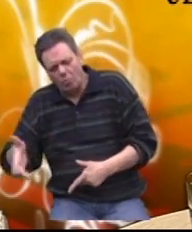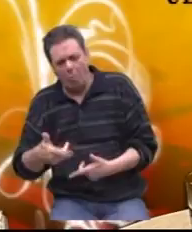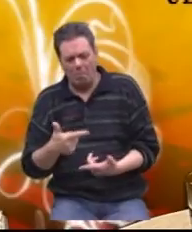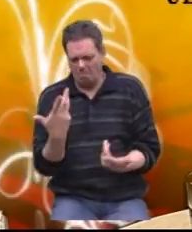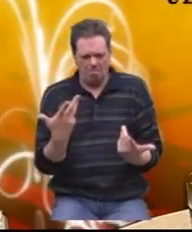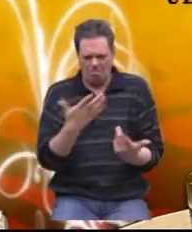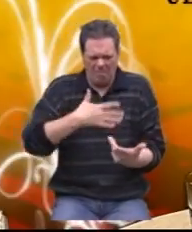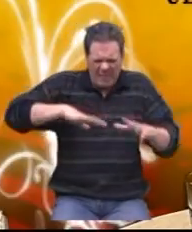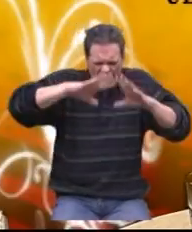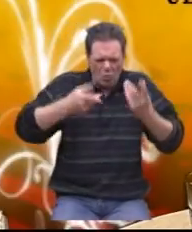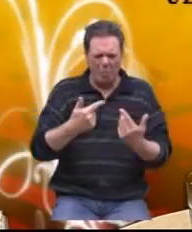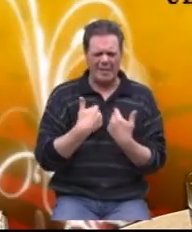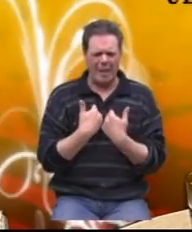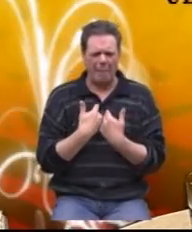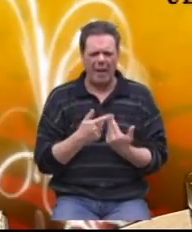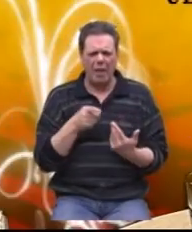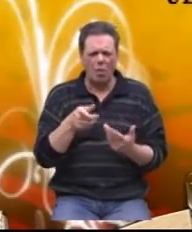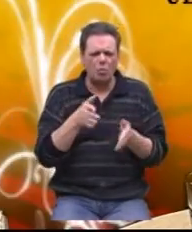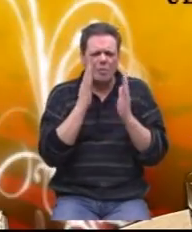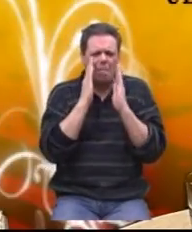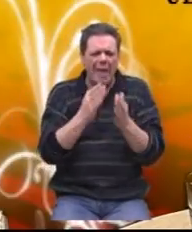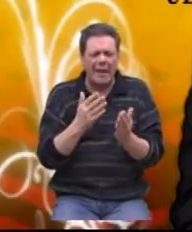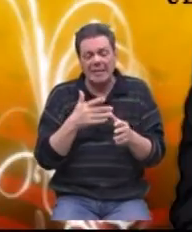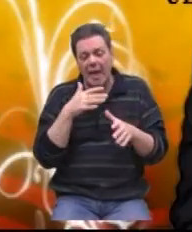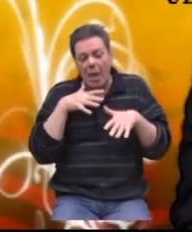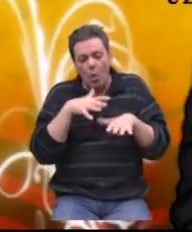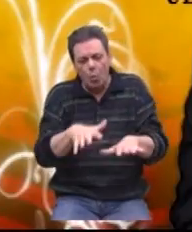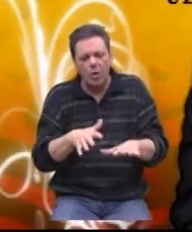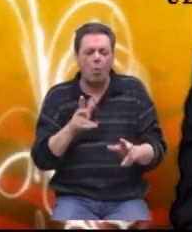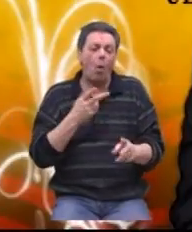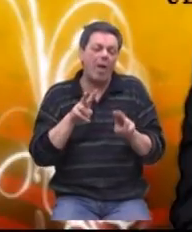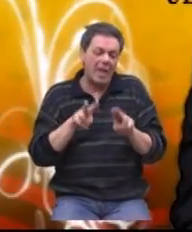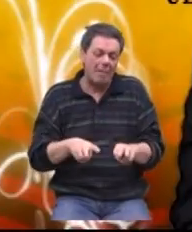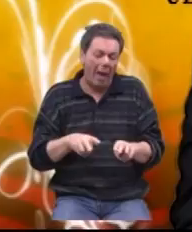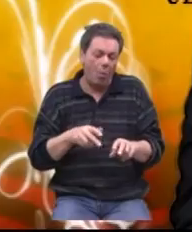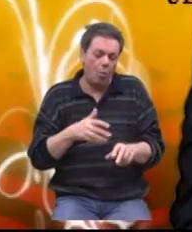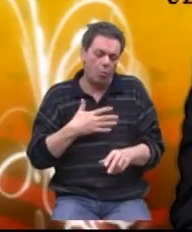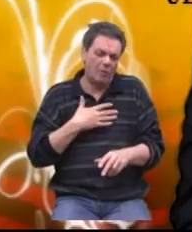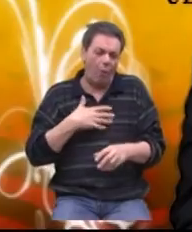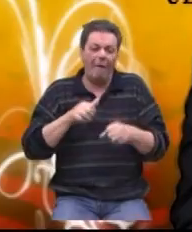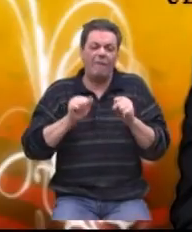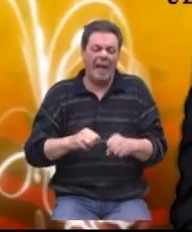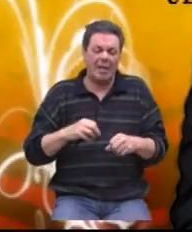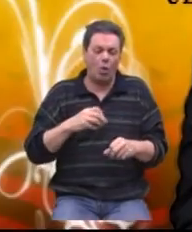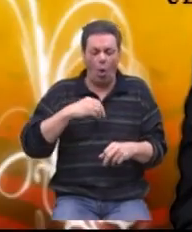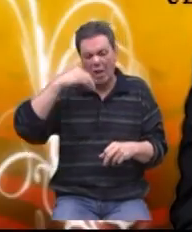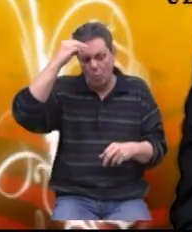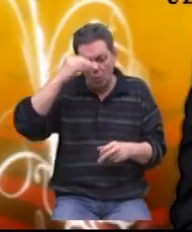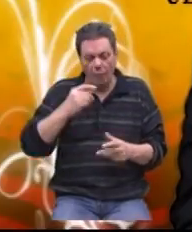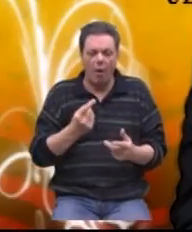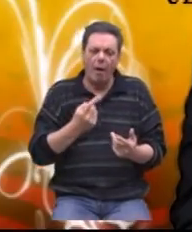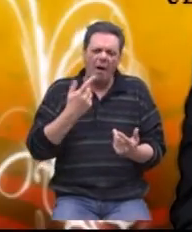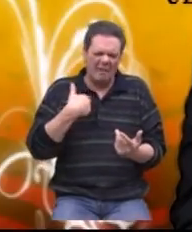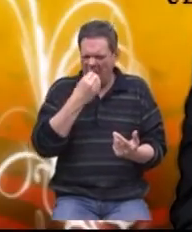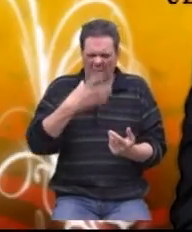mene neke smjernice nekih ljudi koji možda imaju vlastito iskustvo da je sve oko nas loše,